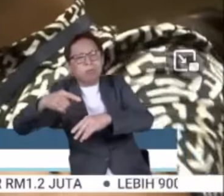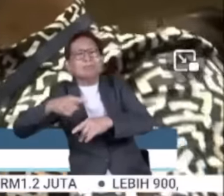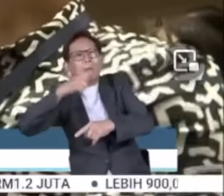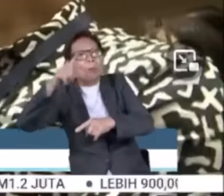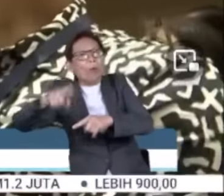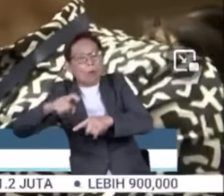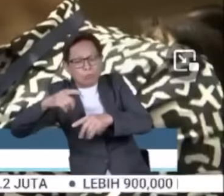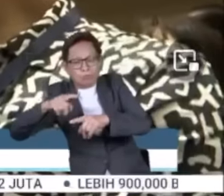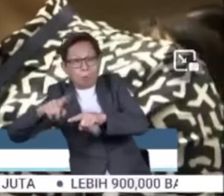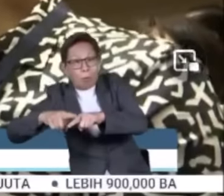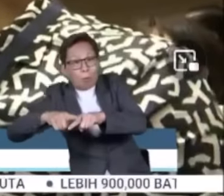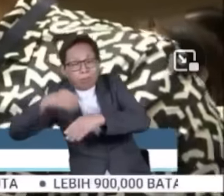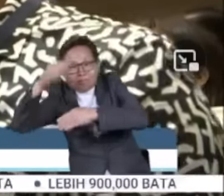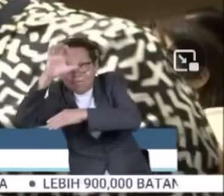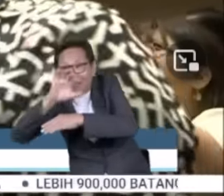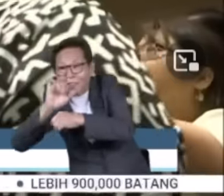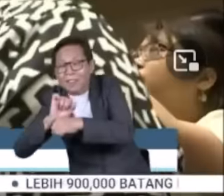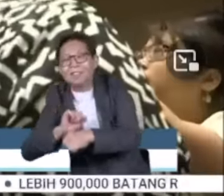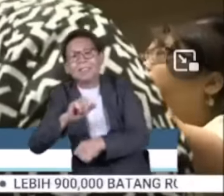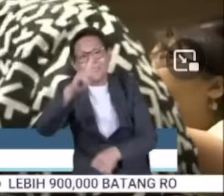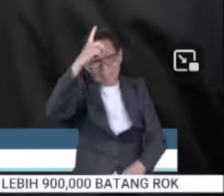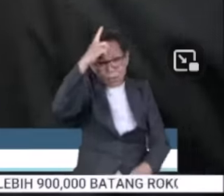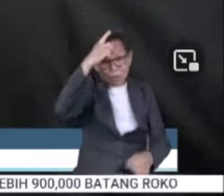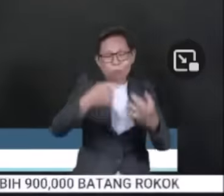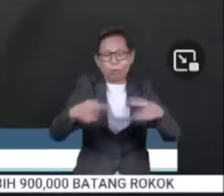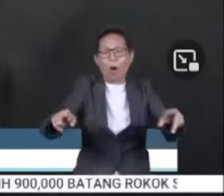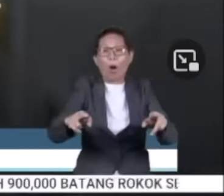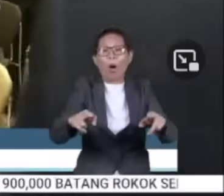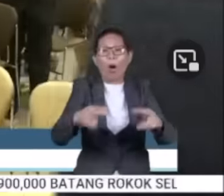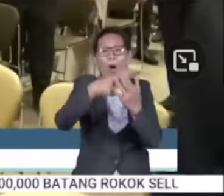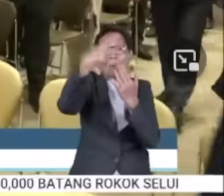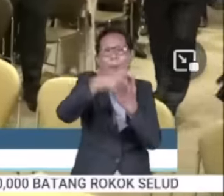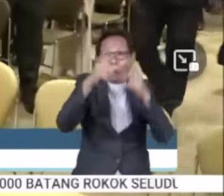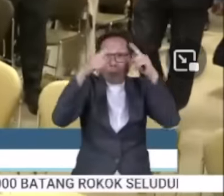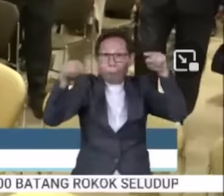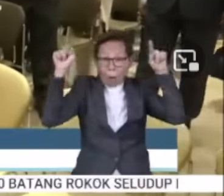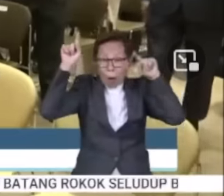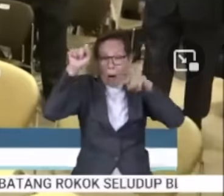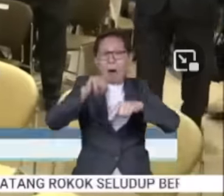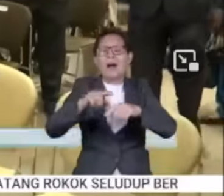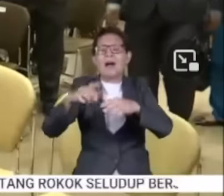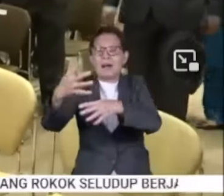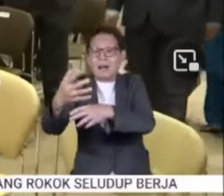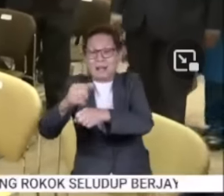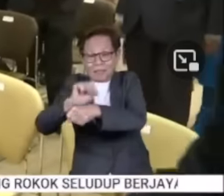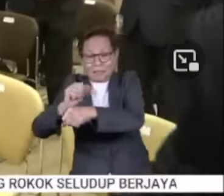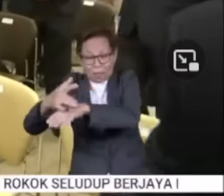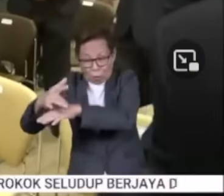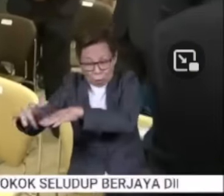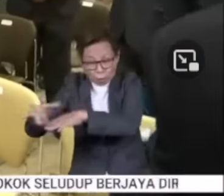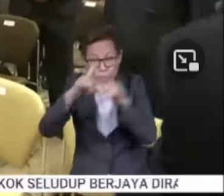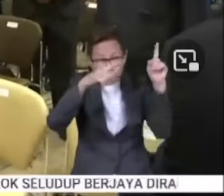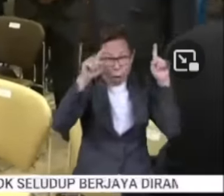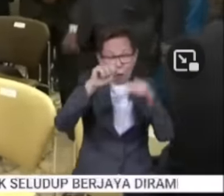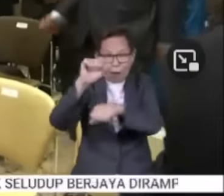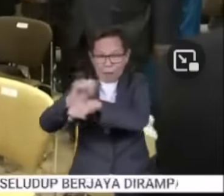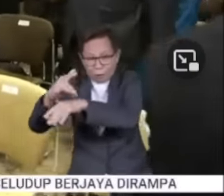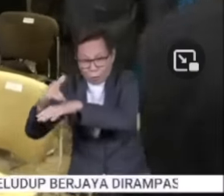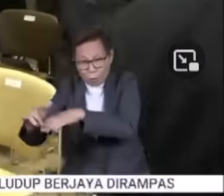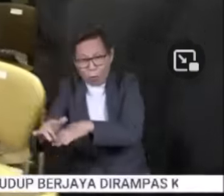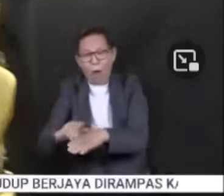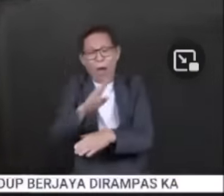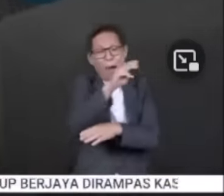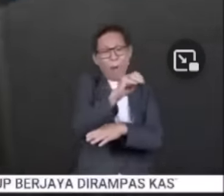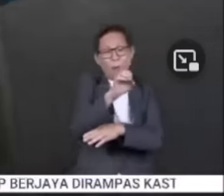kerja. Terdahulu, Datuk Seri Khalid merasmikan program graduan pasaran modal CMGP yang melibatkan memorandum persefahaman